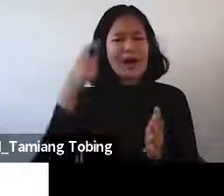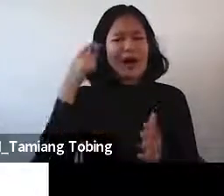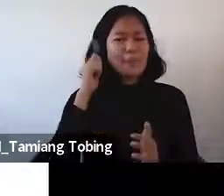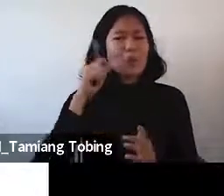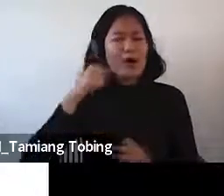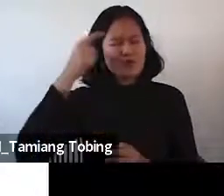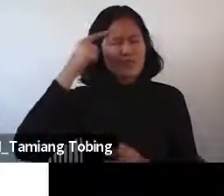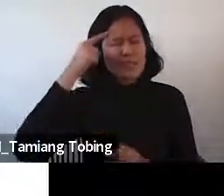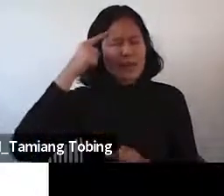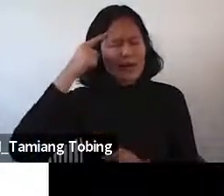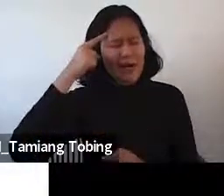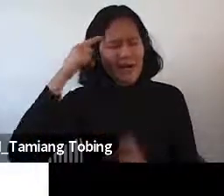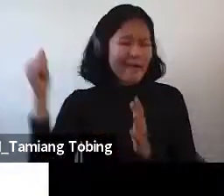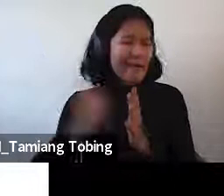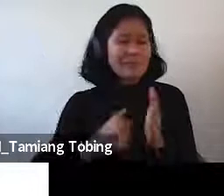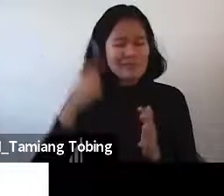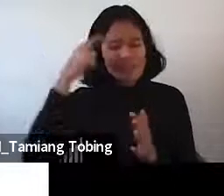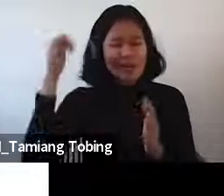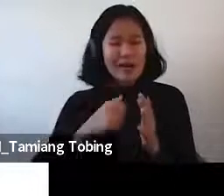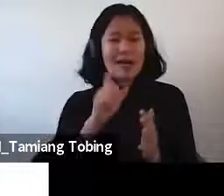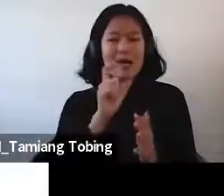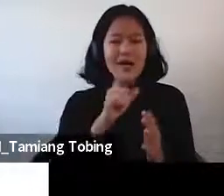ya supaya tidak tekor